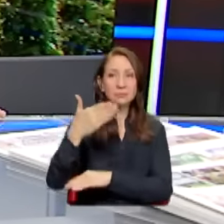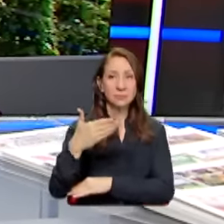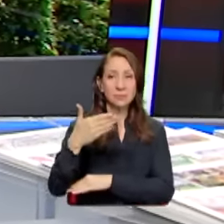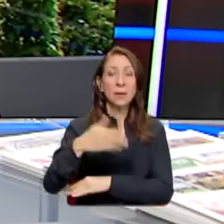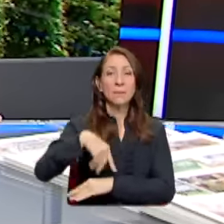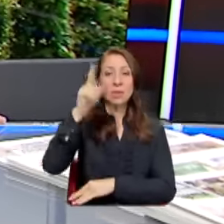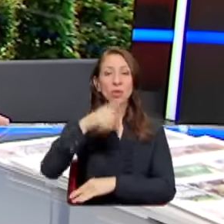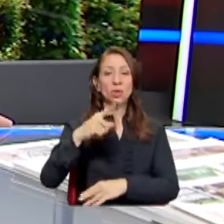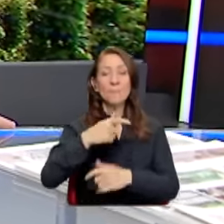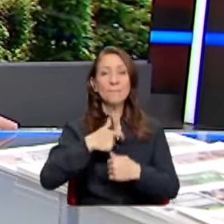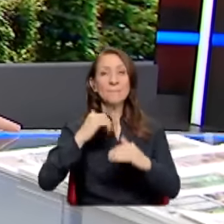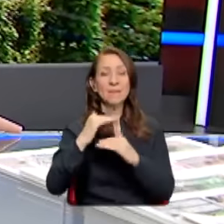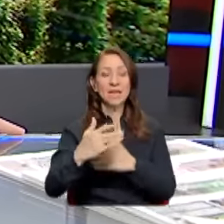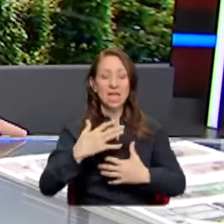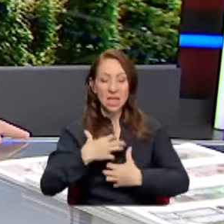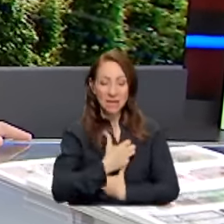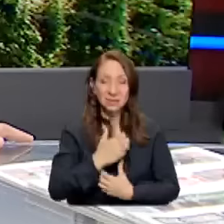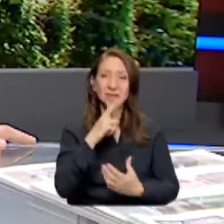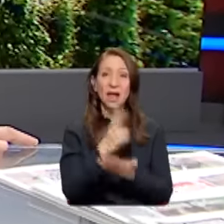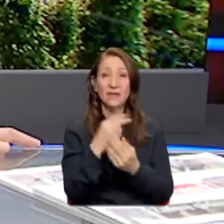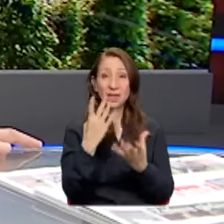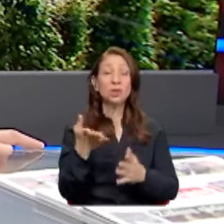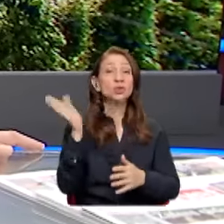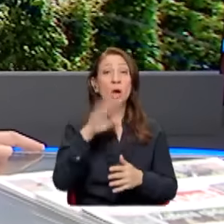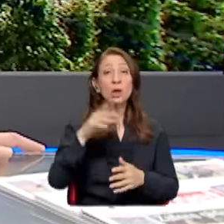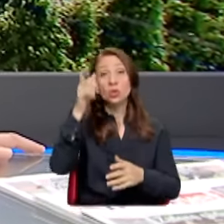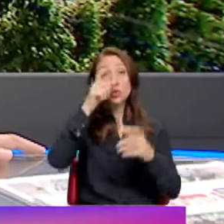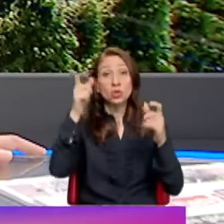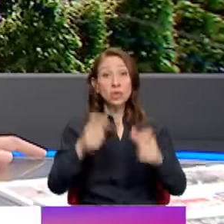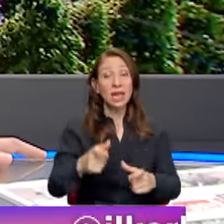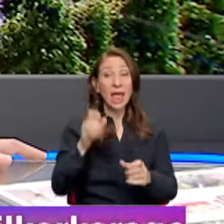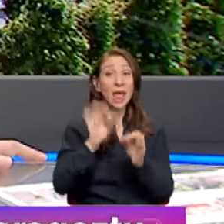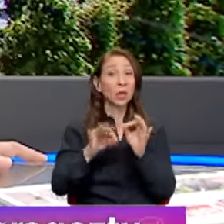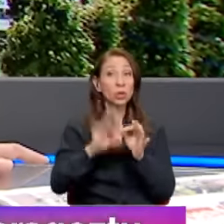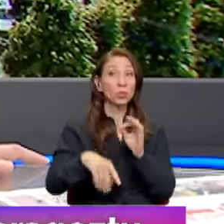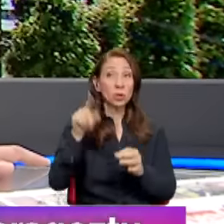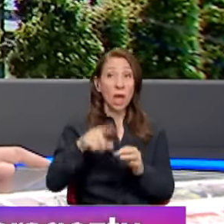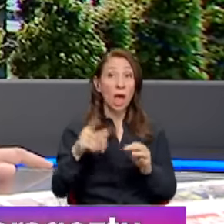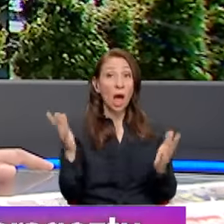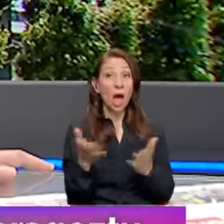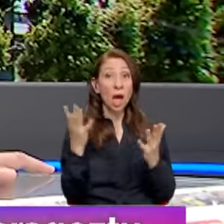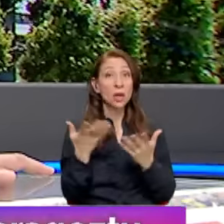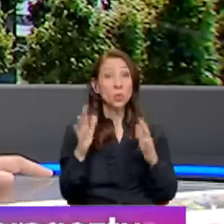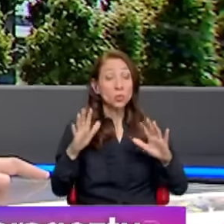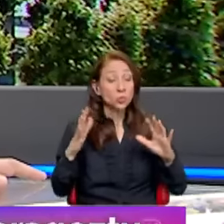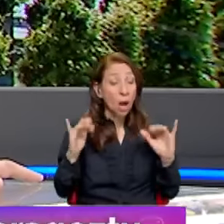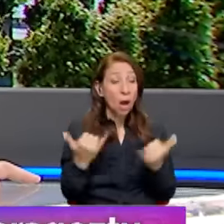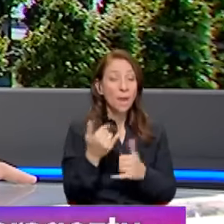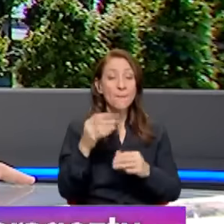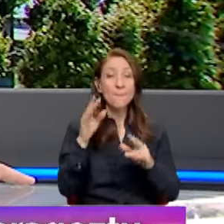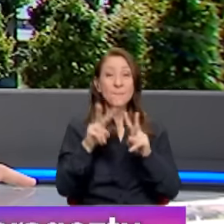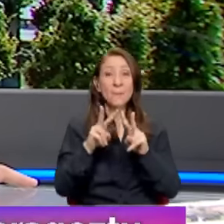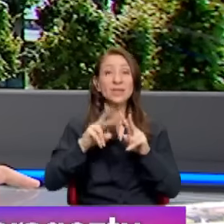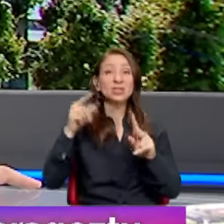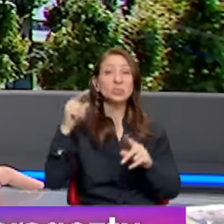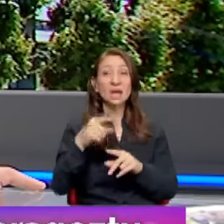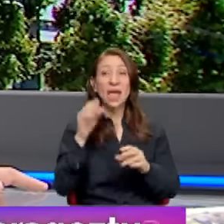bir günlük milli yaz ilan edildi sonra memleketin ekonomi gündemi hayli Sarsıcı Mehmet Şimşek